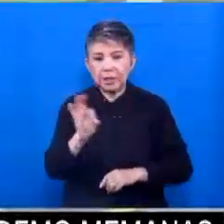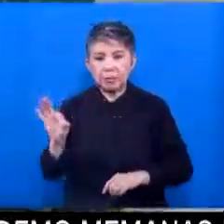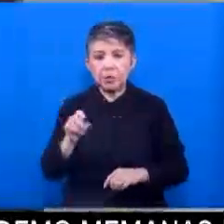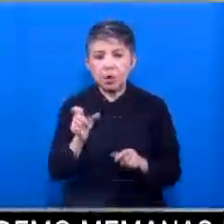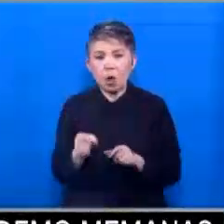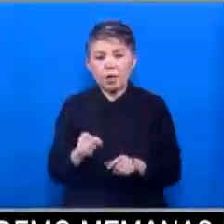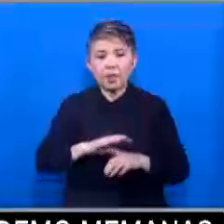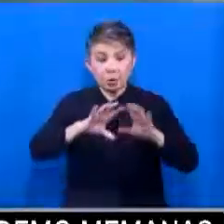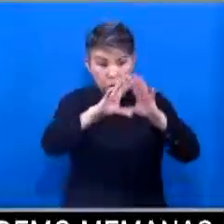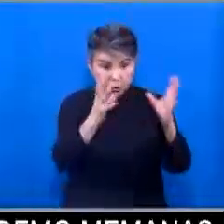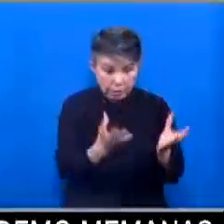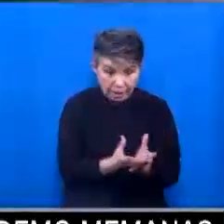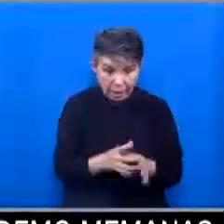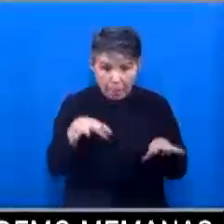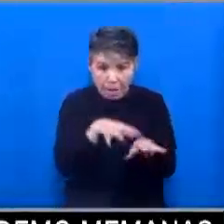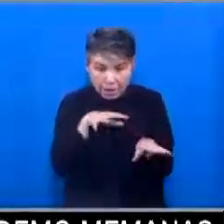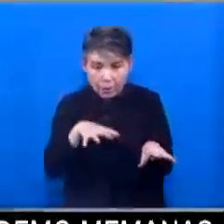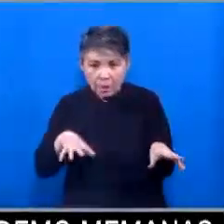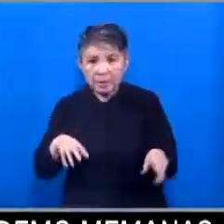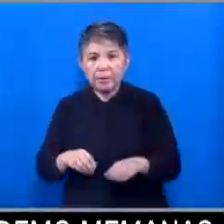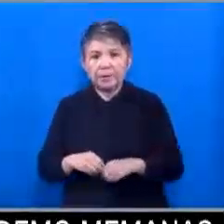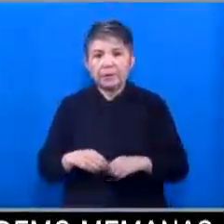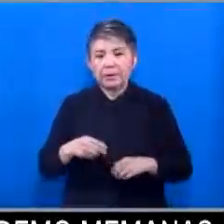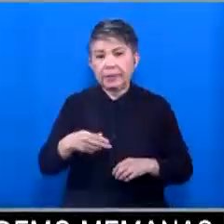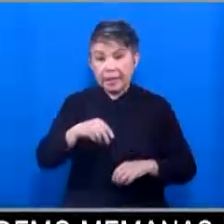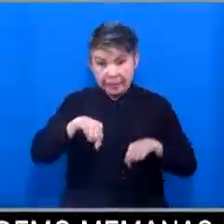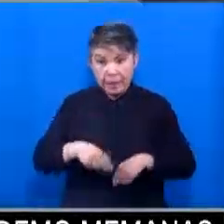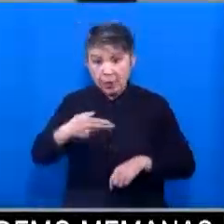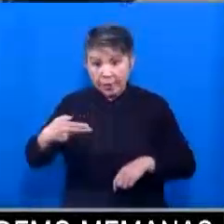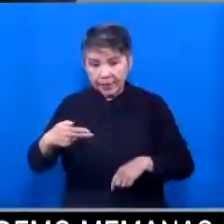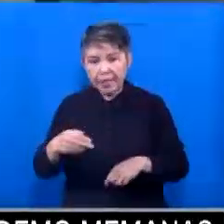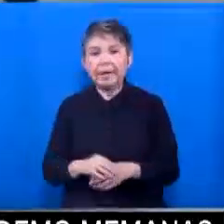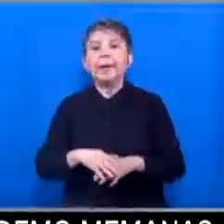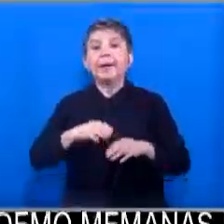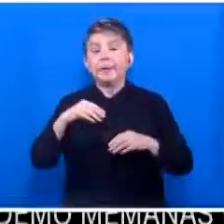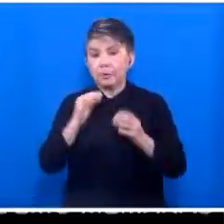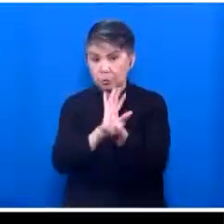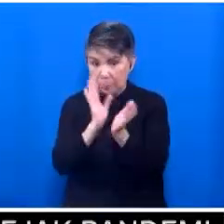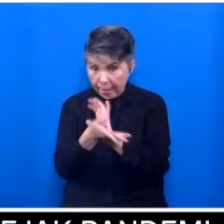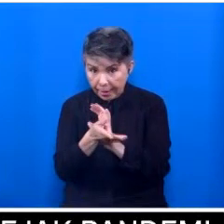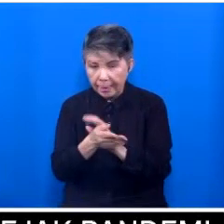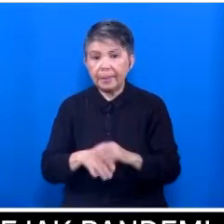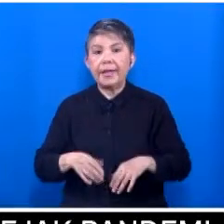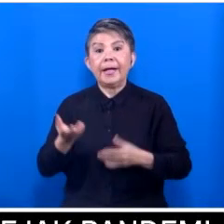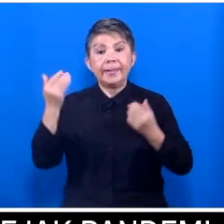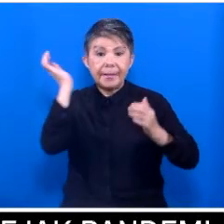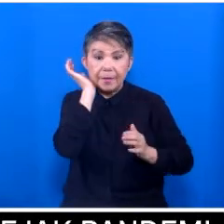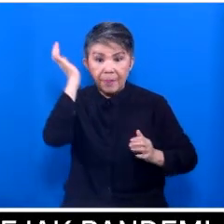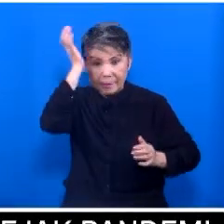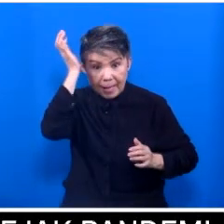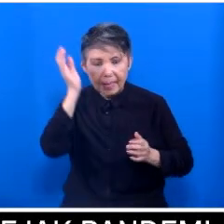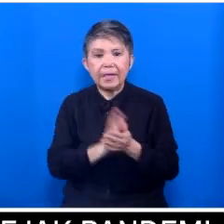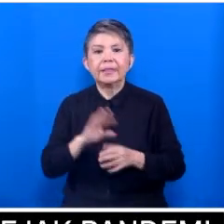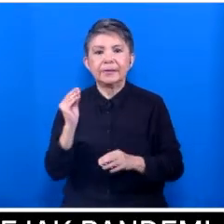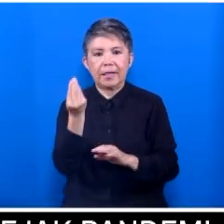5 kota dengan kepadatan lalu lintas tertinggi di Indonesia adalah Surabaya, Jakarta, Denpasar, Malang, dan Bogor. INRIX menobatkan Surabaya